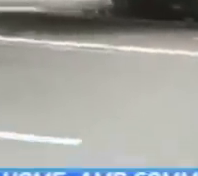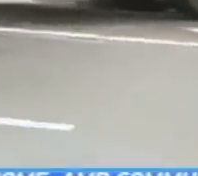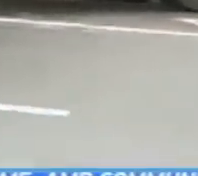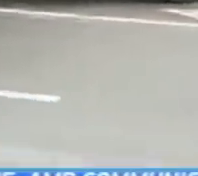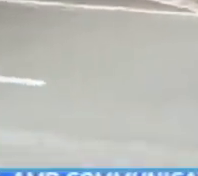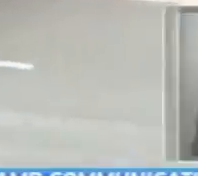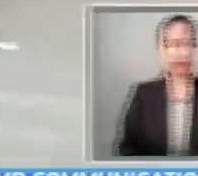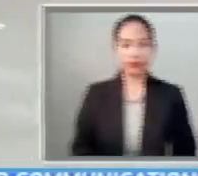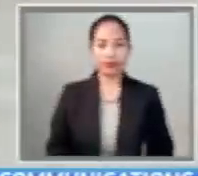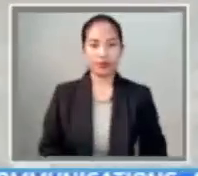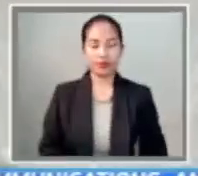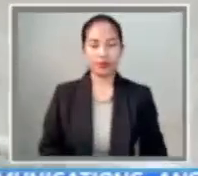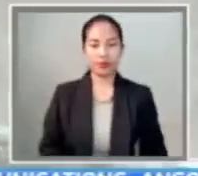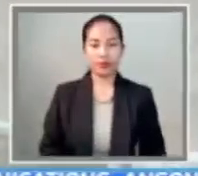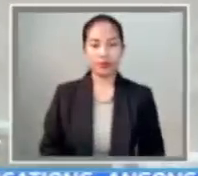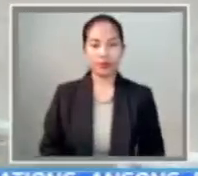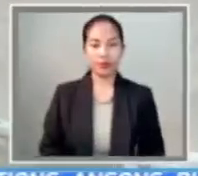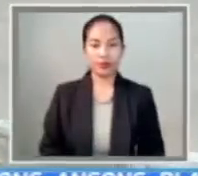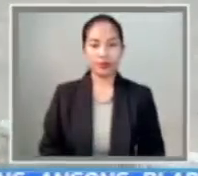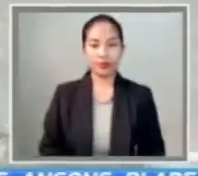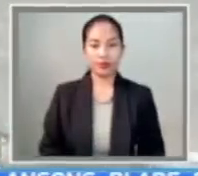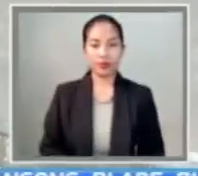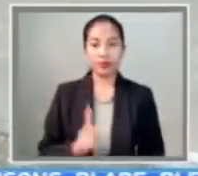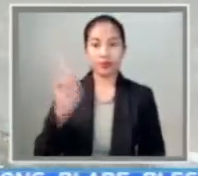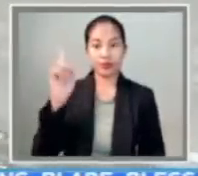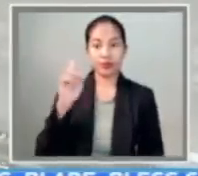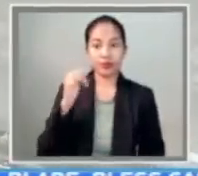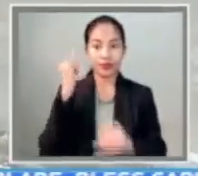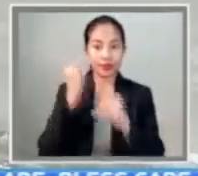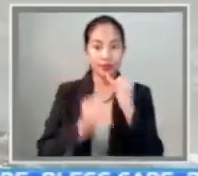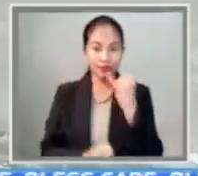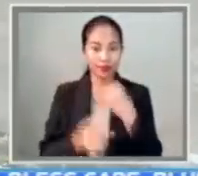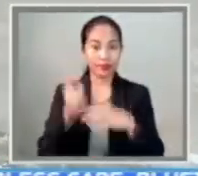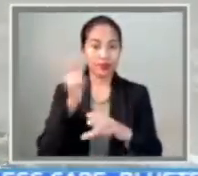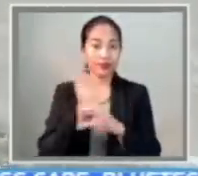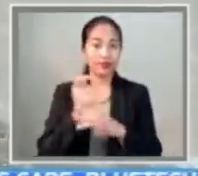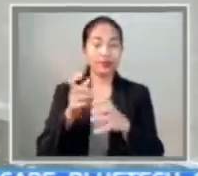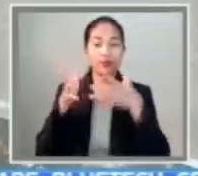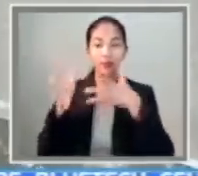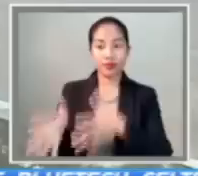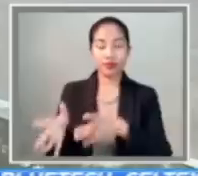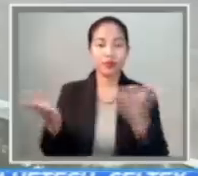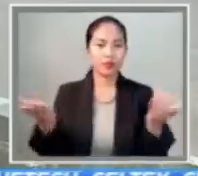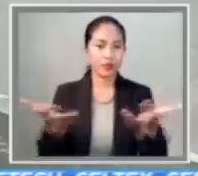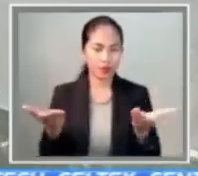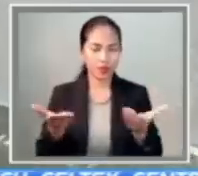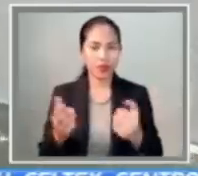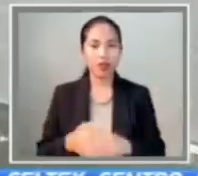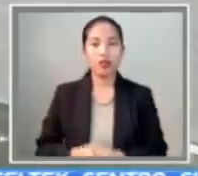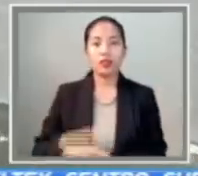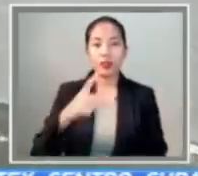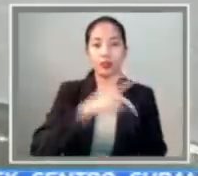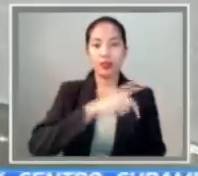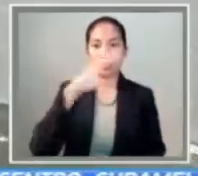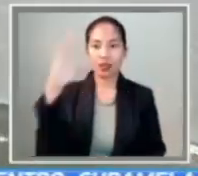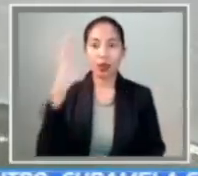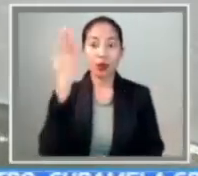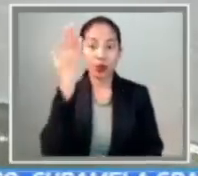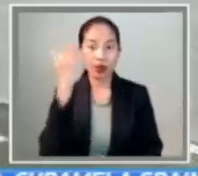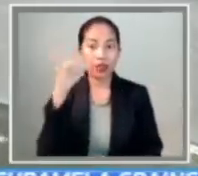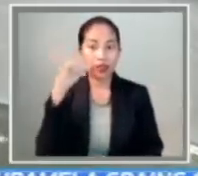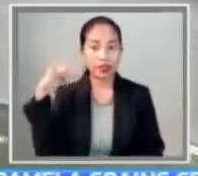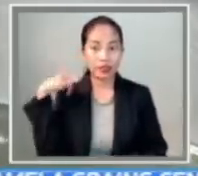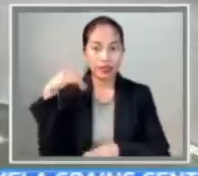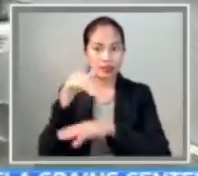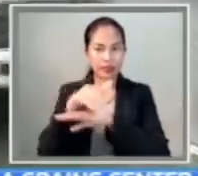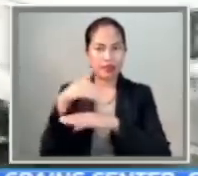Yan po ang huling truck na naiwan sa Buendia flyover sa Pasay dahil sa karambola kagabi. Kita po ang dami ng naipong sasakyan dahil